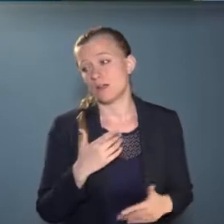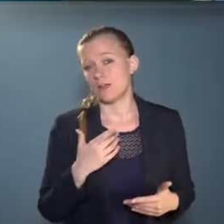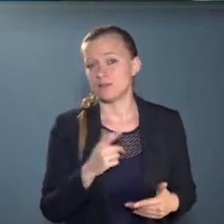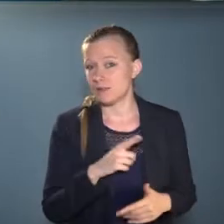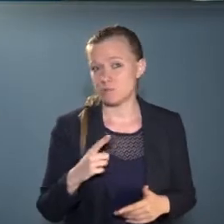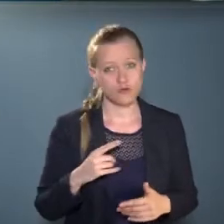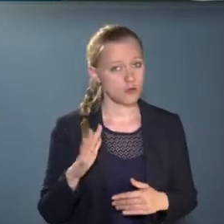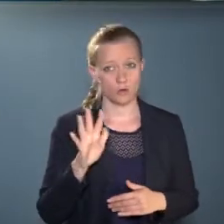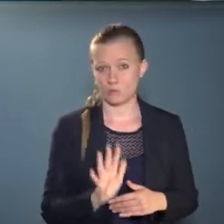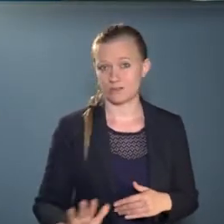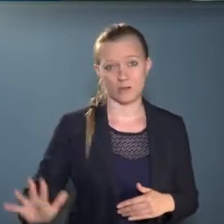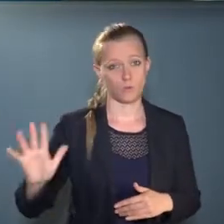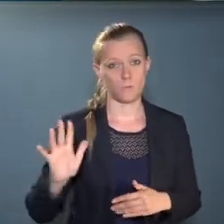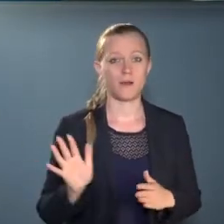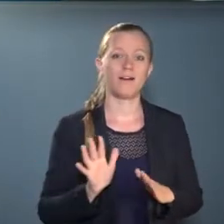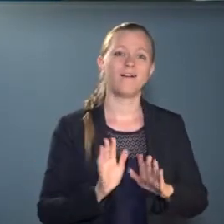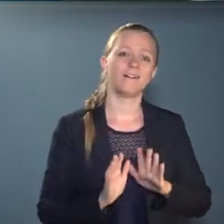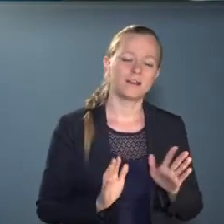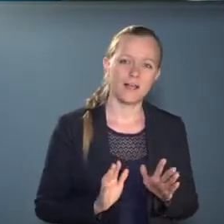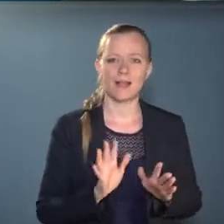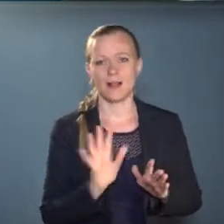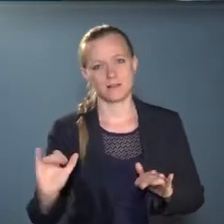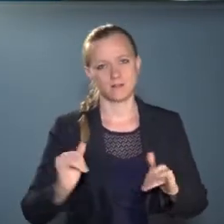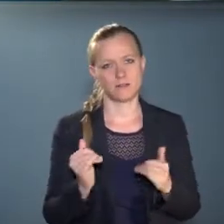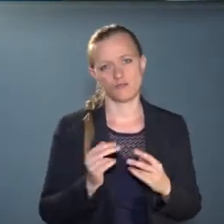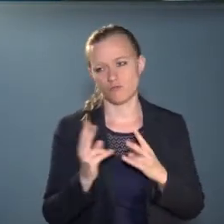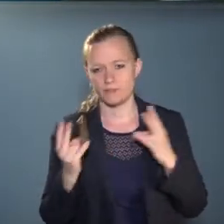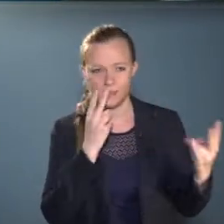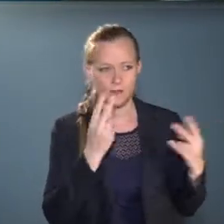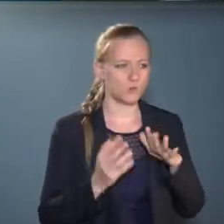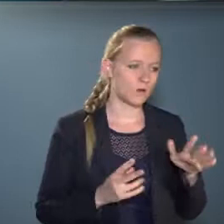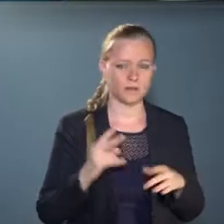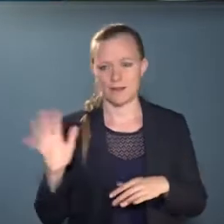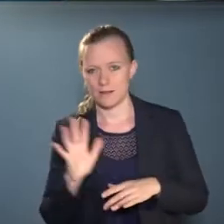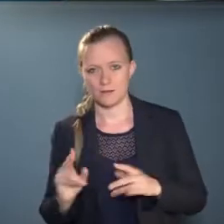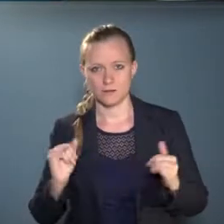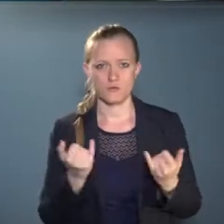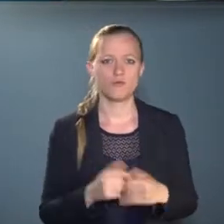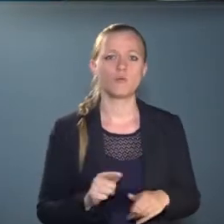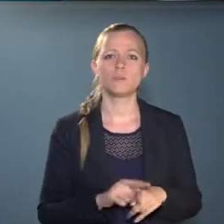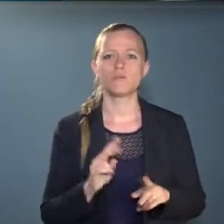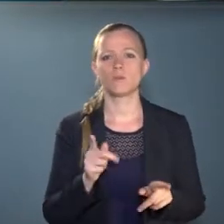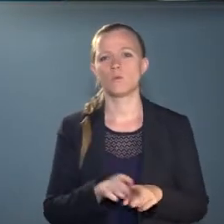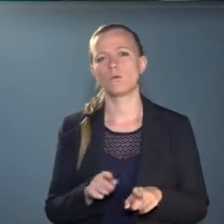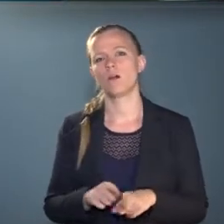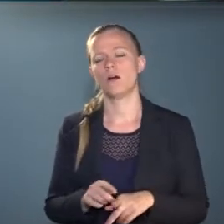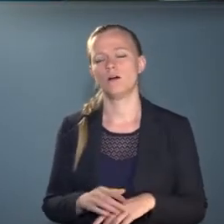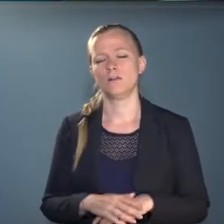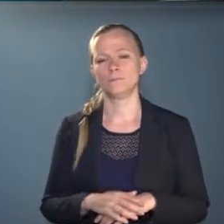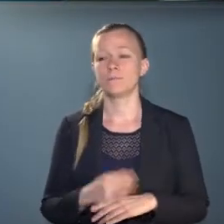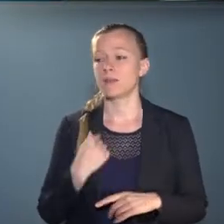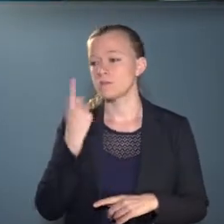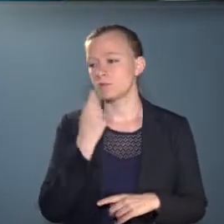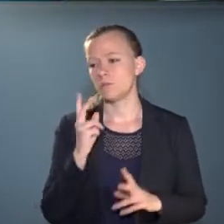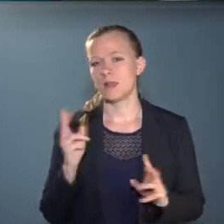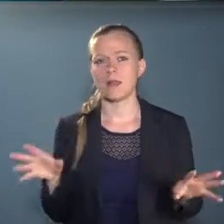De nem csak Nyugat-Európában, hanem Kelet-Európa irányába is orientálódunk, mert ott is vannak olyan dolgok, amiket én úgy gondolom